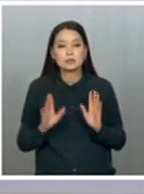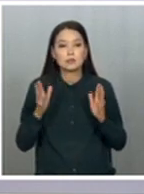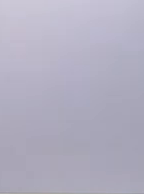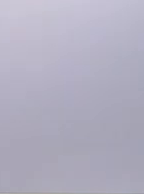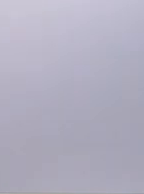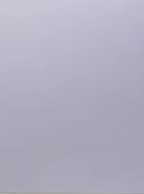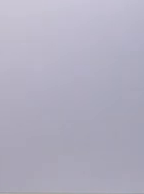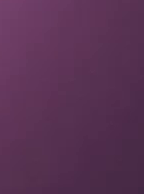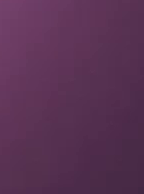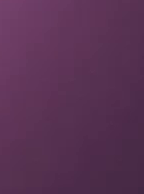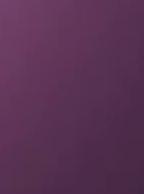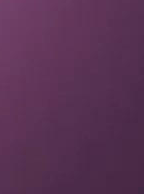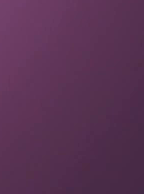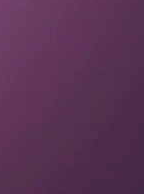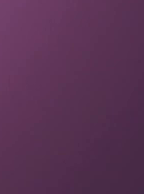Сау болыңыздар!